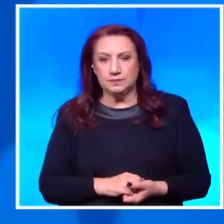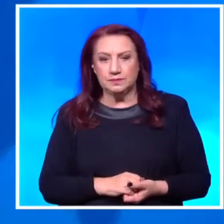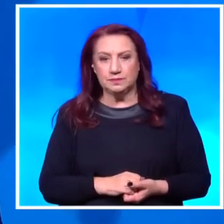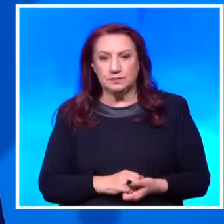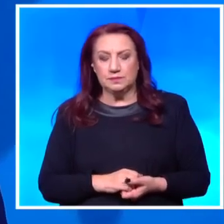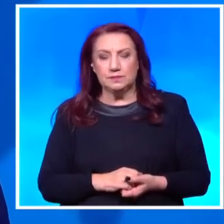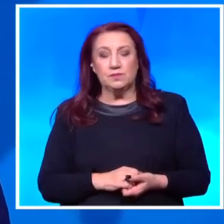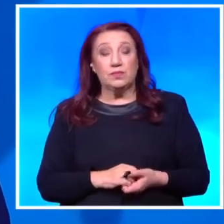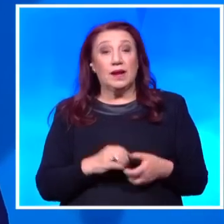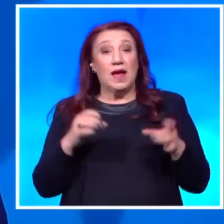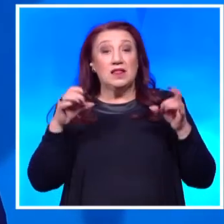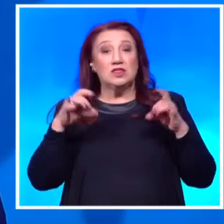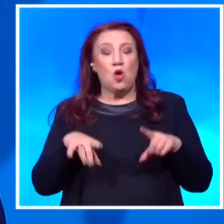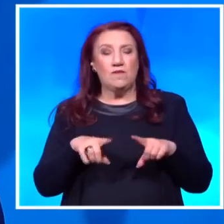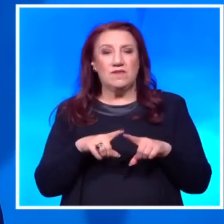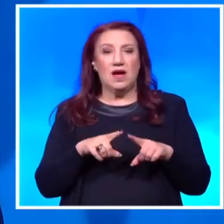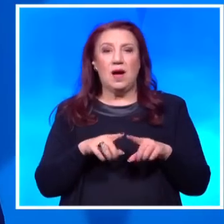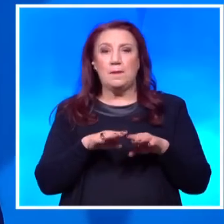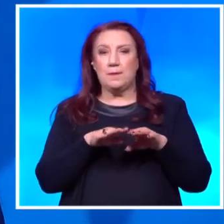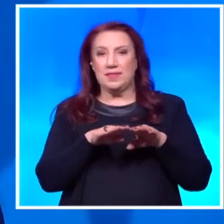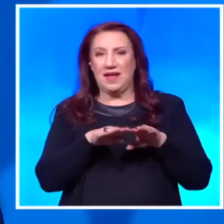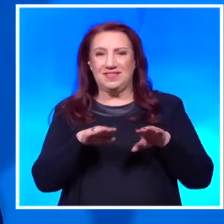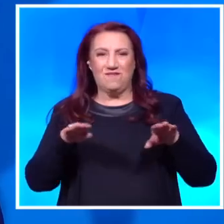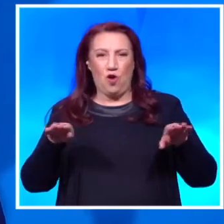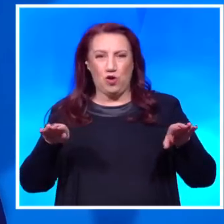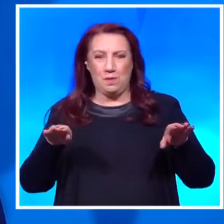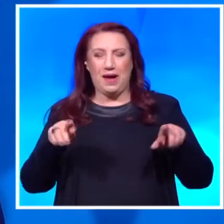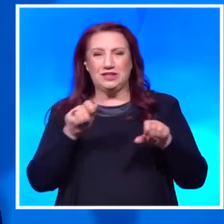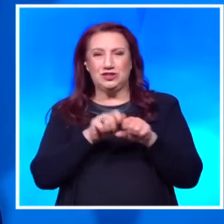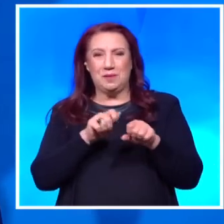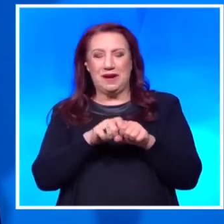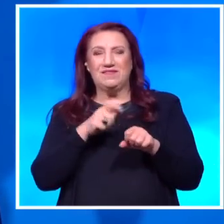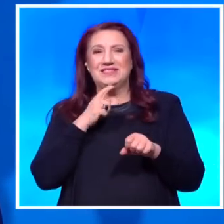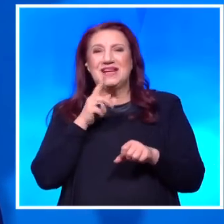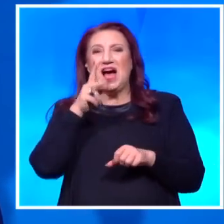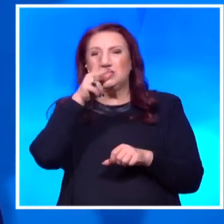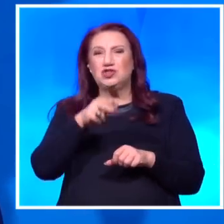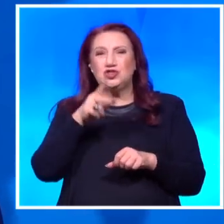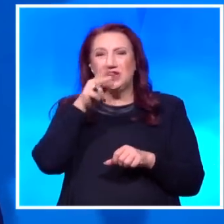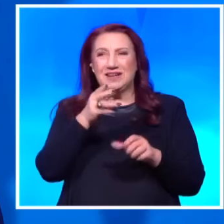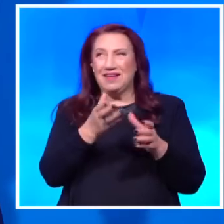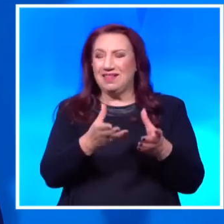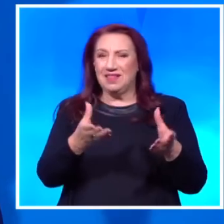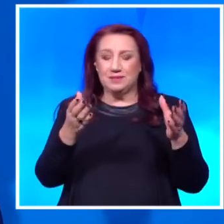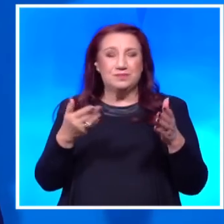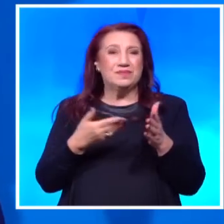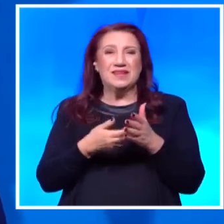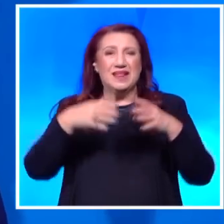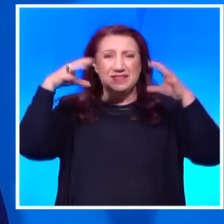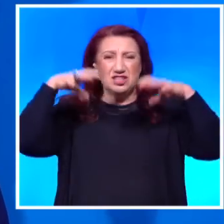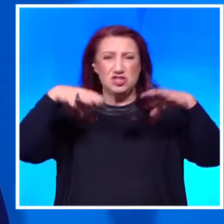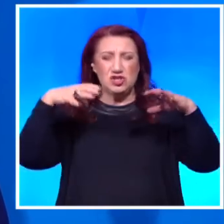Нова платформа ще бъде изградена за най-известното семейство Щъркили, Драго и Драга, след като дъждовете събориха гнездото